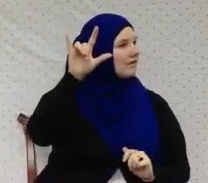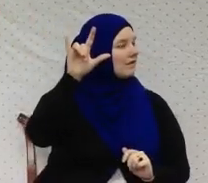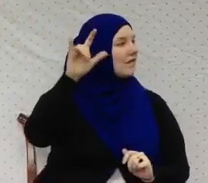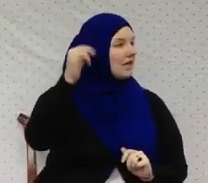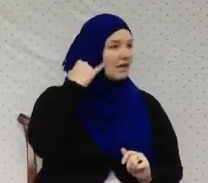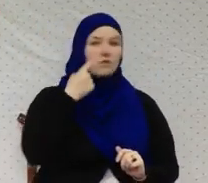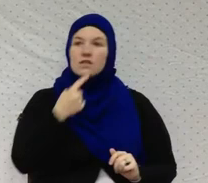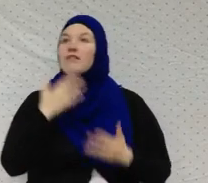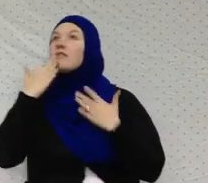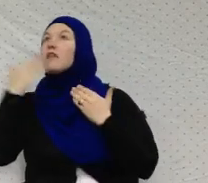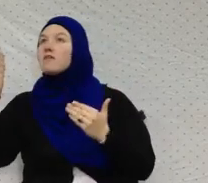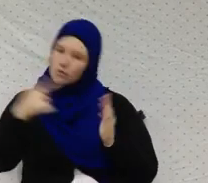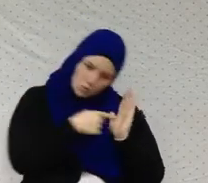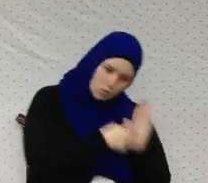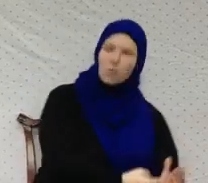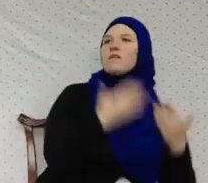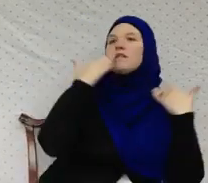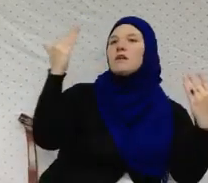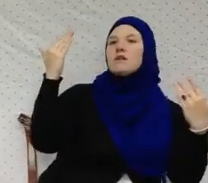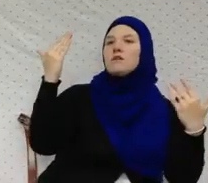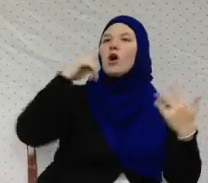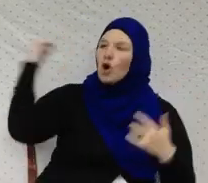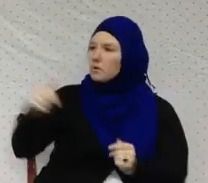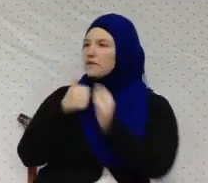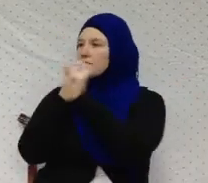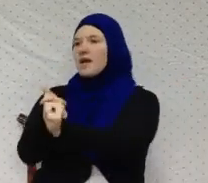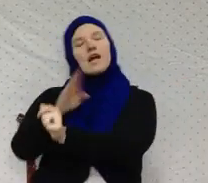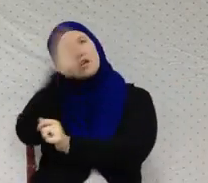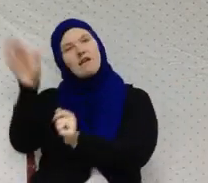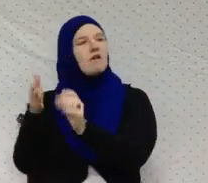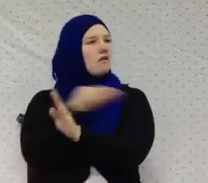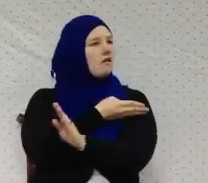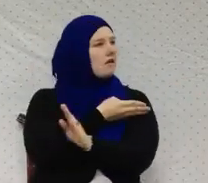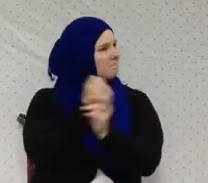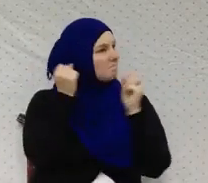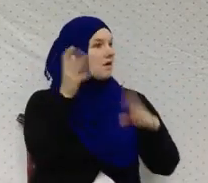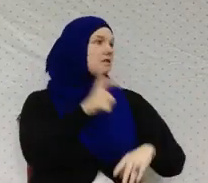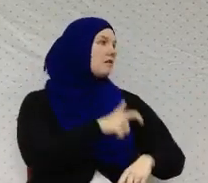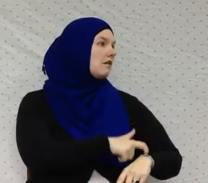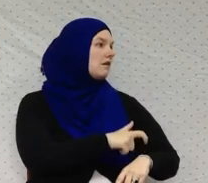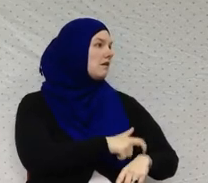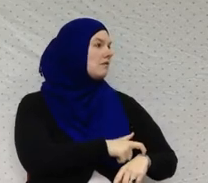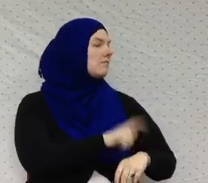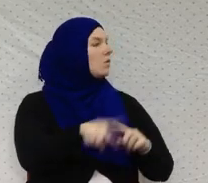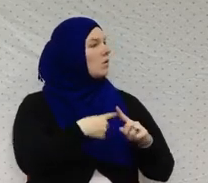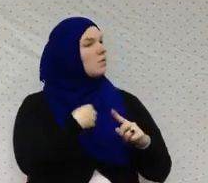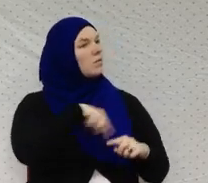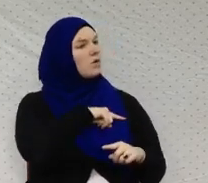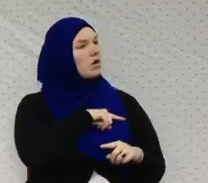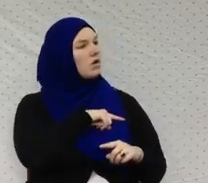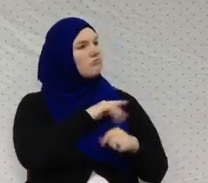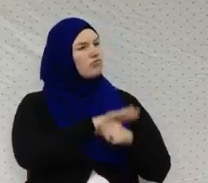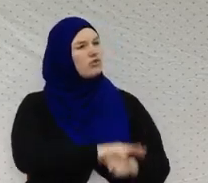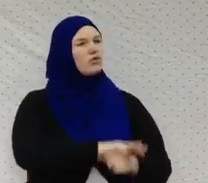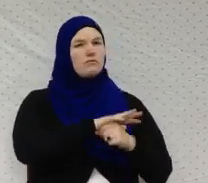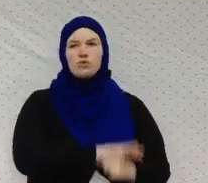And يُطَاعَ فَلَا يُعْصَى To be obeyed and never disobeyed. Many times,